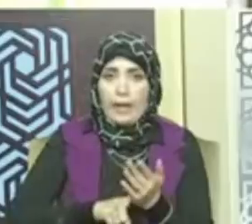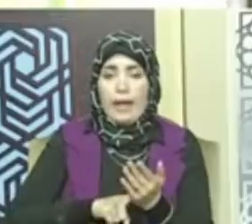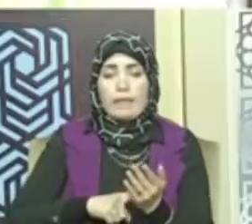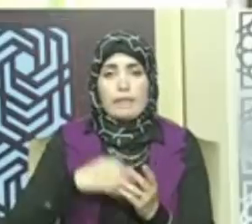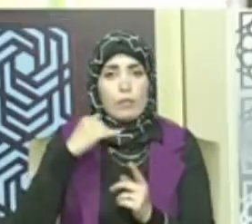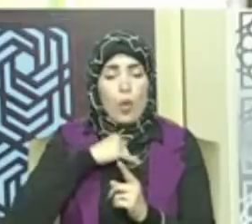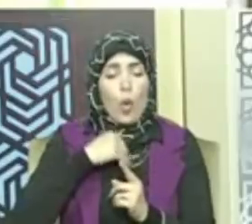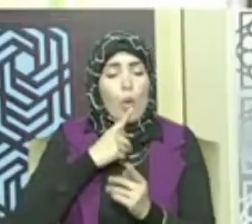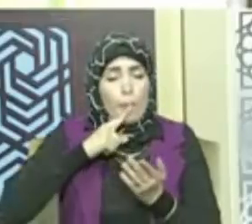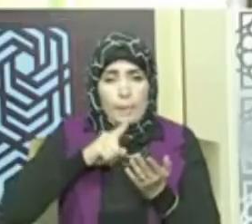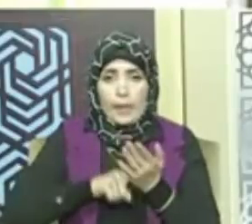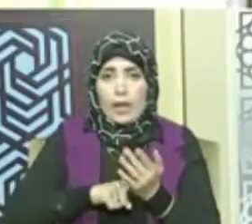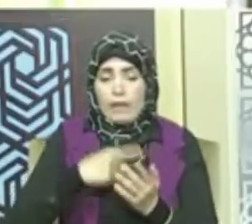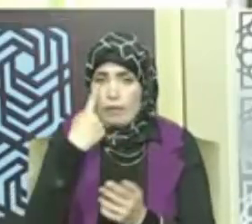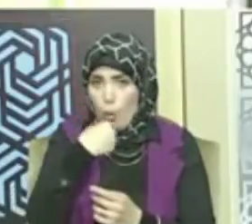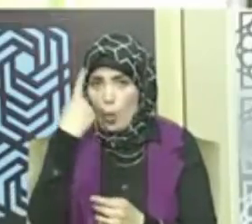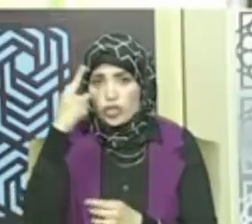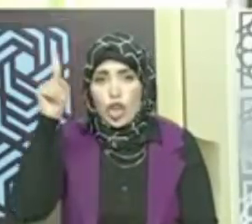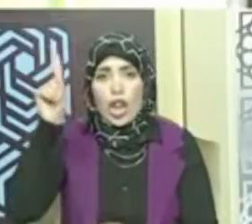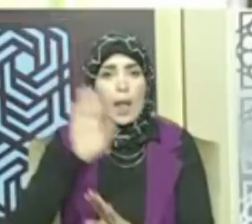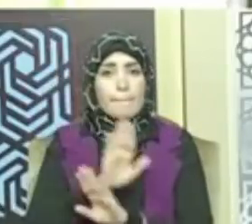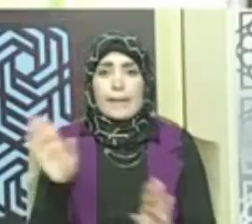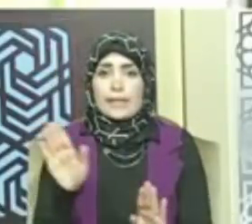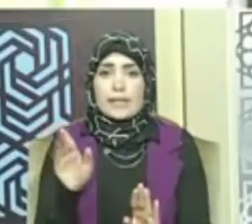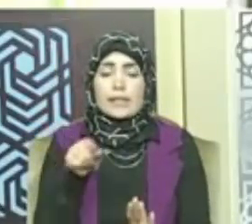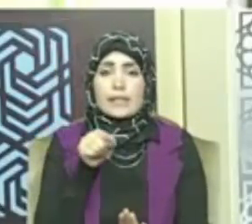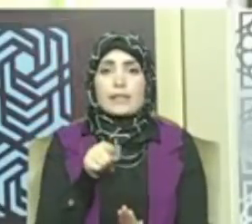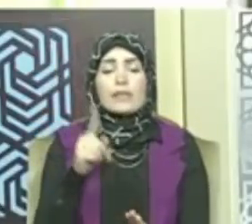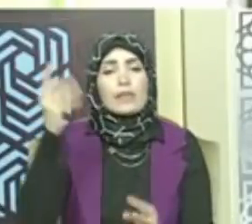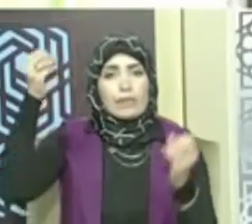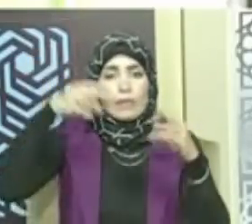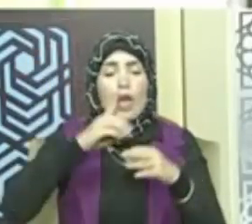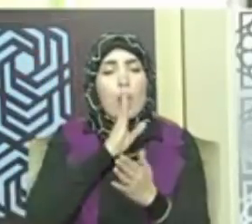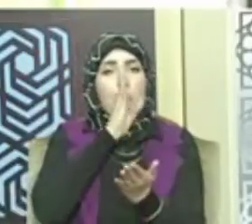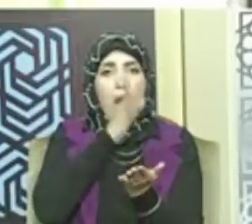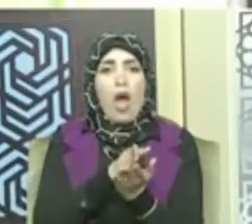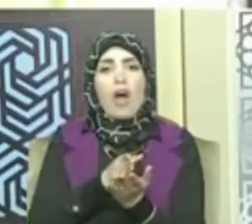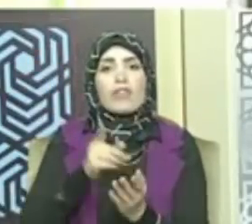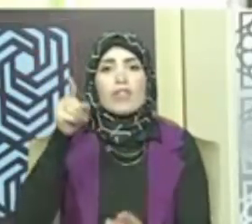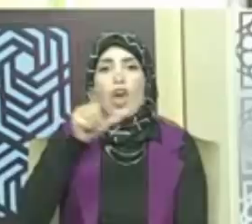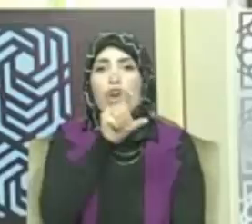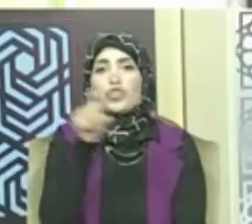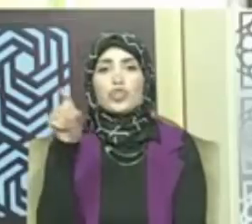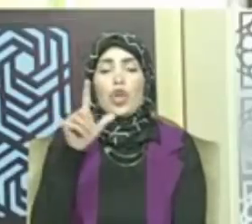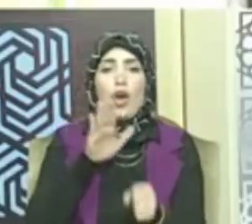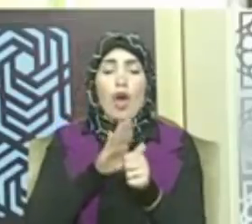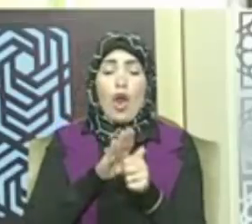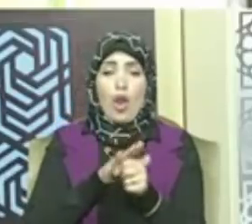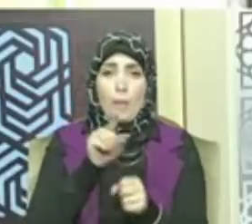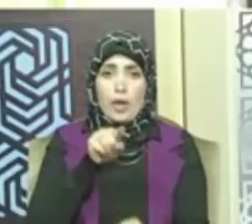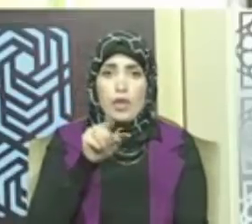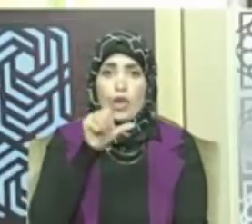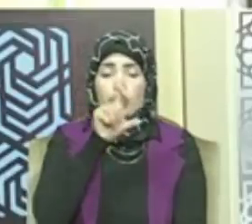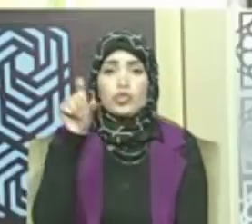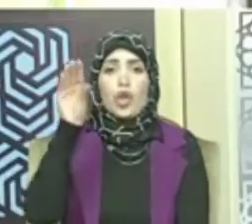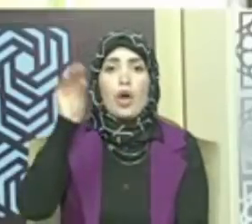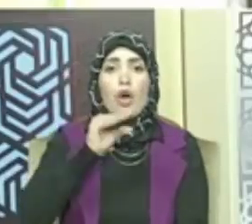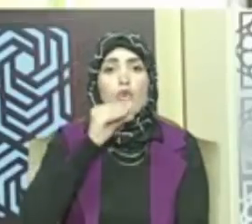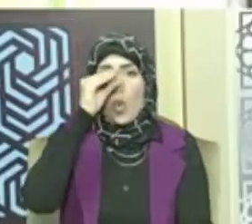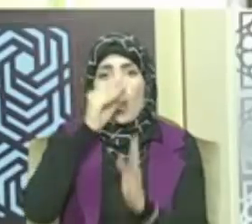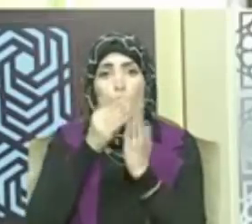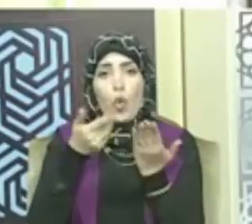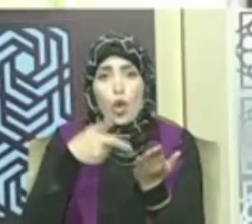وصدقهم مع الله فيه. فلنجعله بحق شهر القرآن، ولنكن